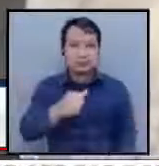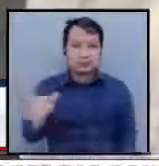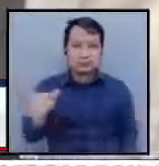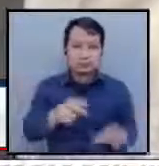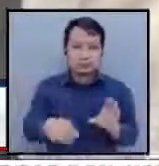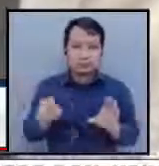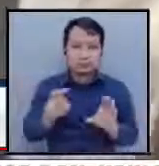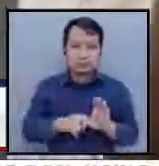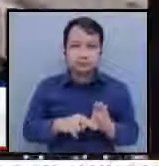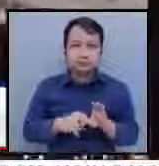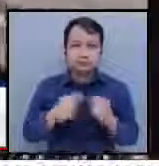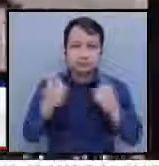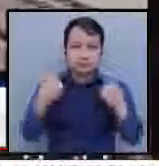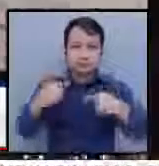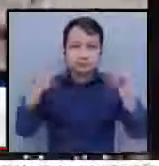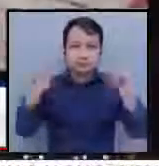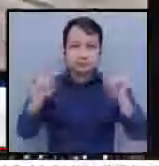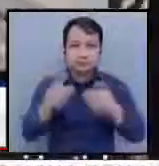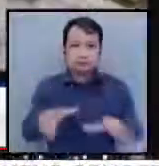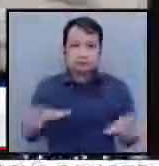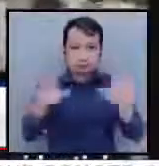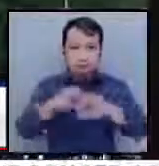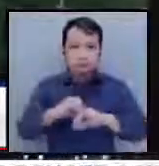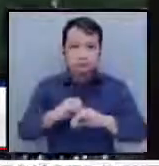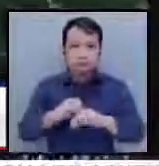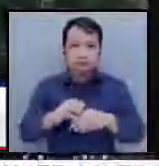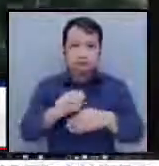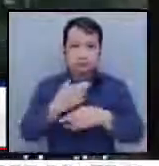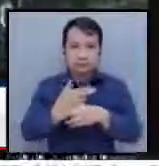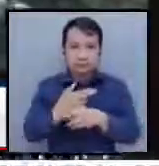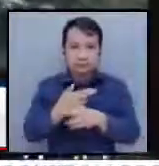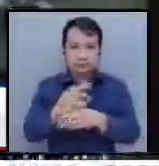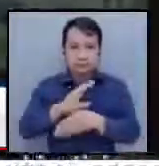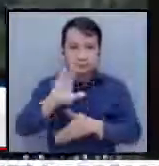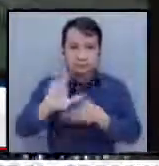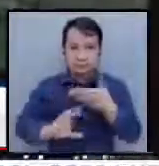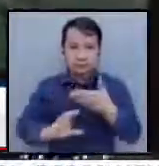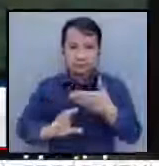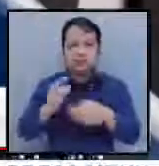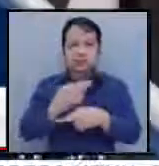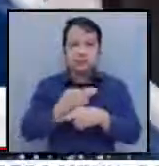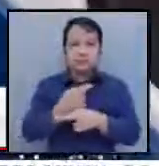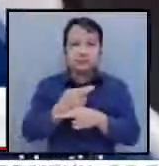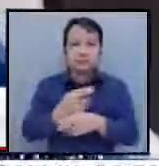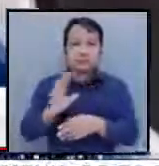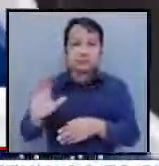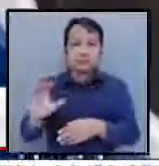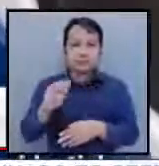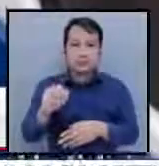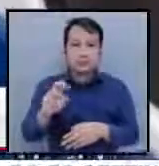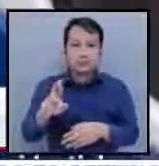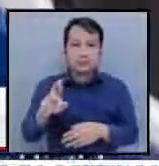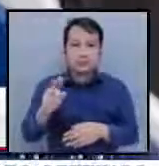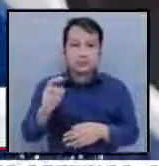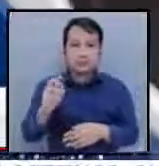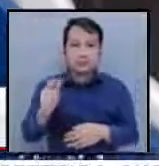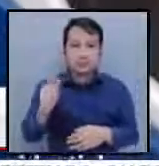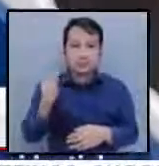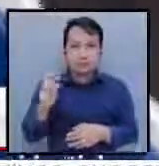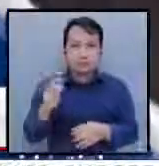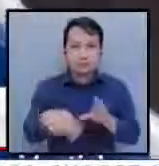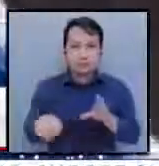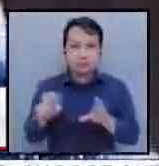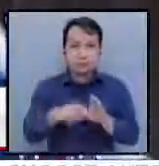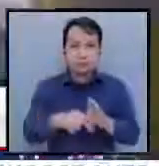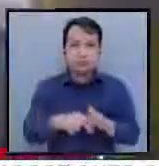ng matagumpay na pagtatapos ng kabuuang rehabilitasyon ng gobyerno sa MRT3. Kahapon personal pang sumakay ang